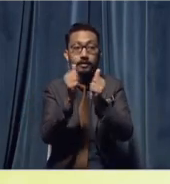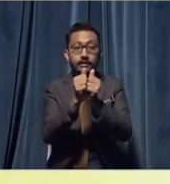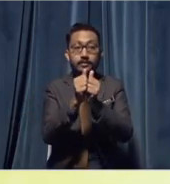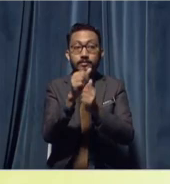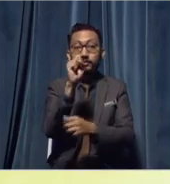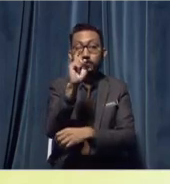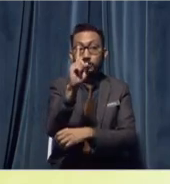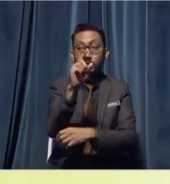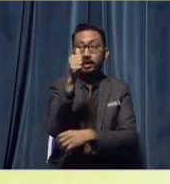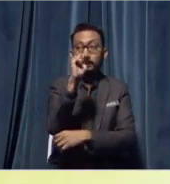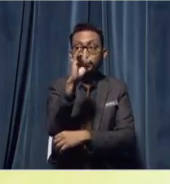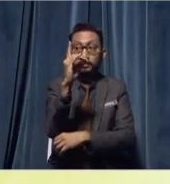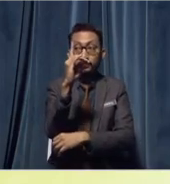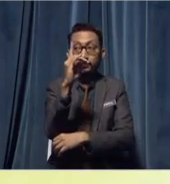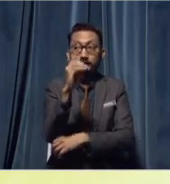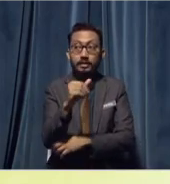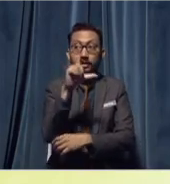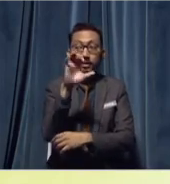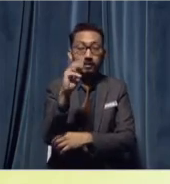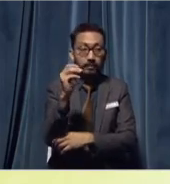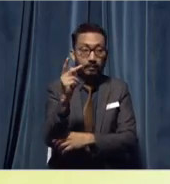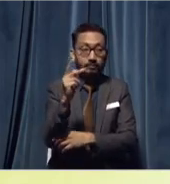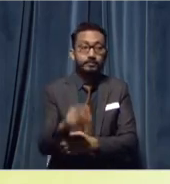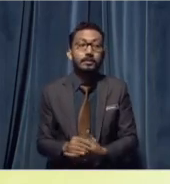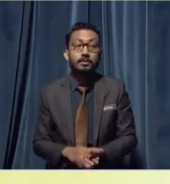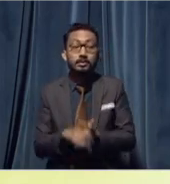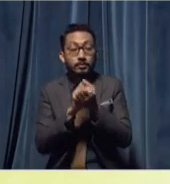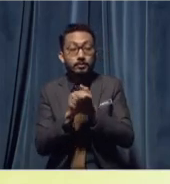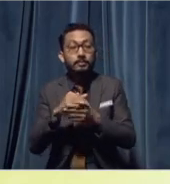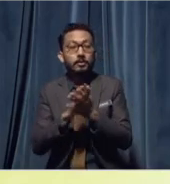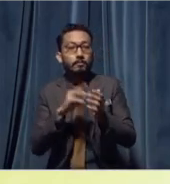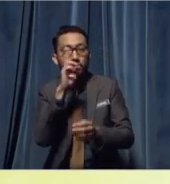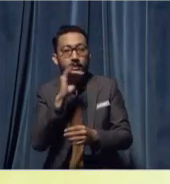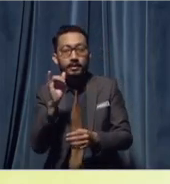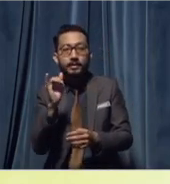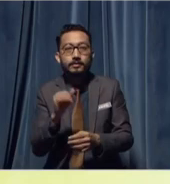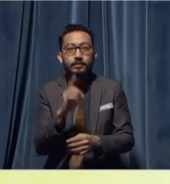Masih ingat? Sabun juga merupakan ejen pencuci.